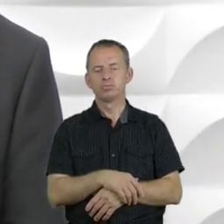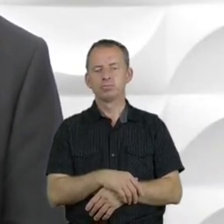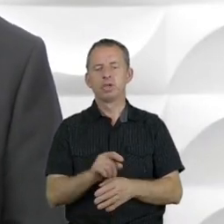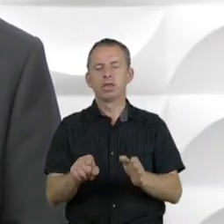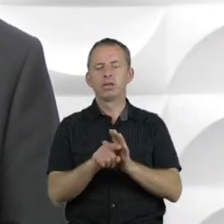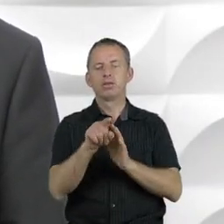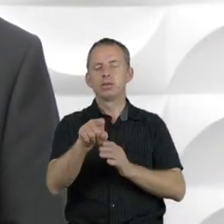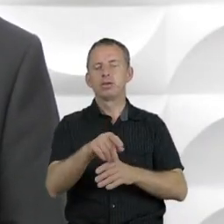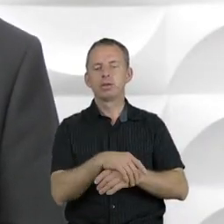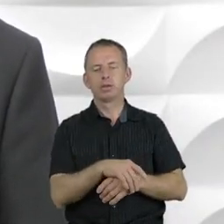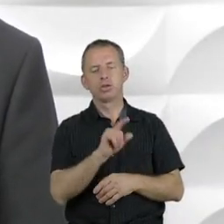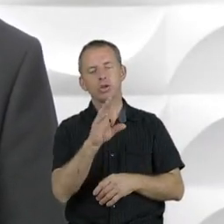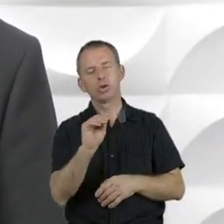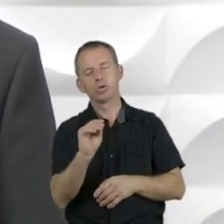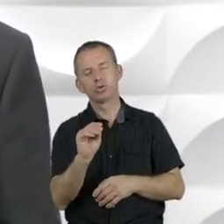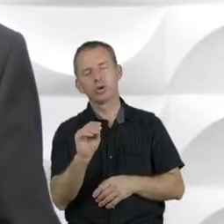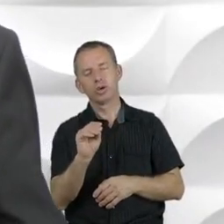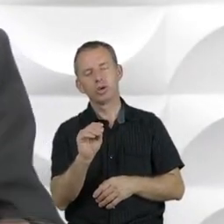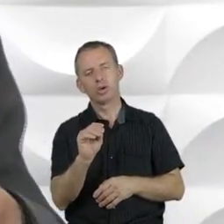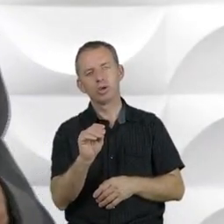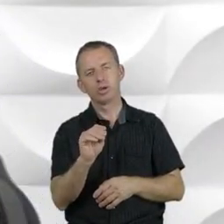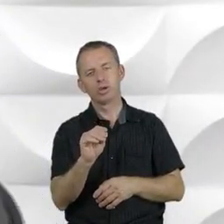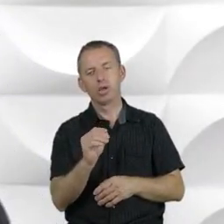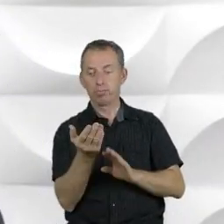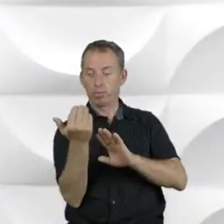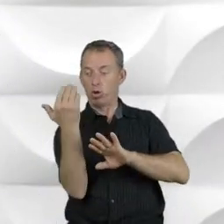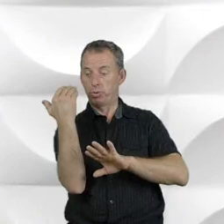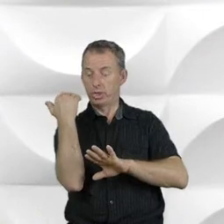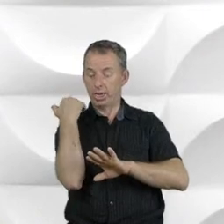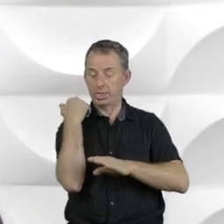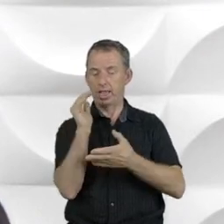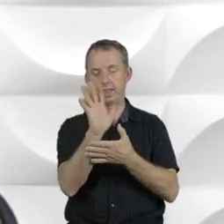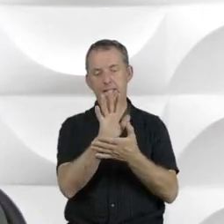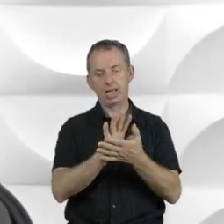Dlatego, że poprzednie teksty